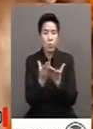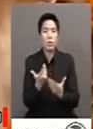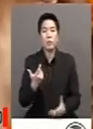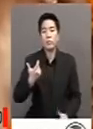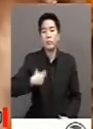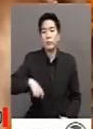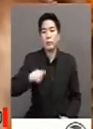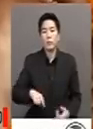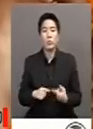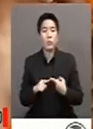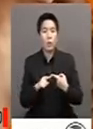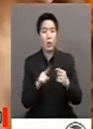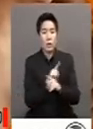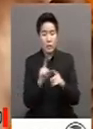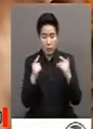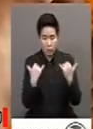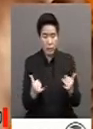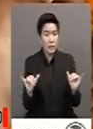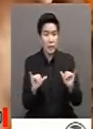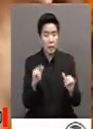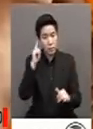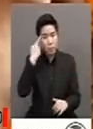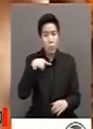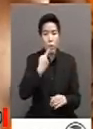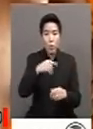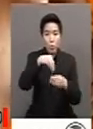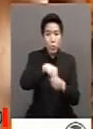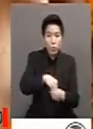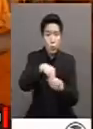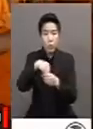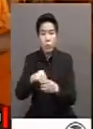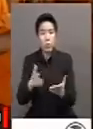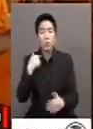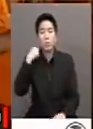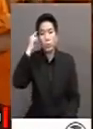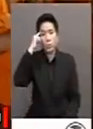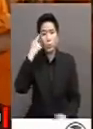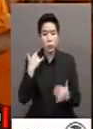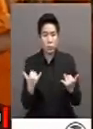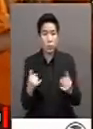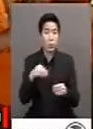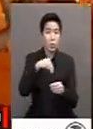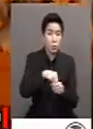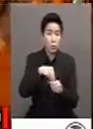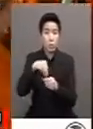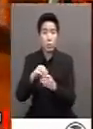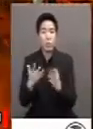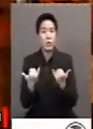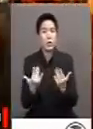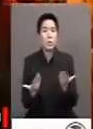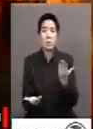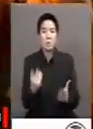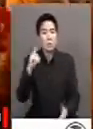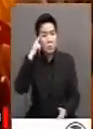ต่อไปแต่ว่าขณะนี้ยังไม่มีใครยืนยันได้ครับว่าตกลงแล้วตอนนี้พระธรรมชโยยังอยู่ในวัดหรือว่าไม่